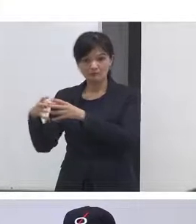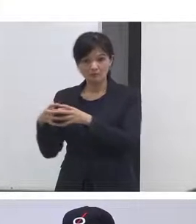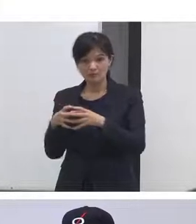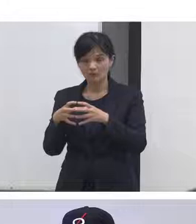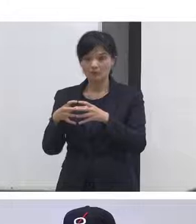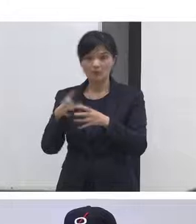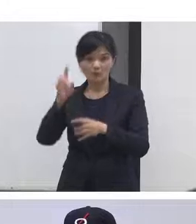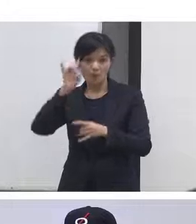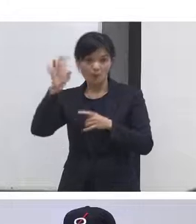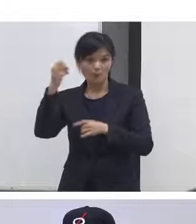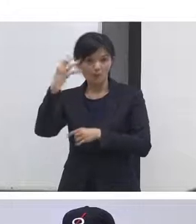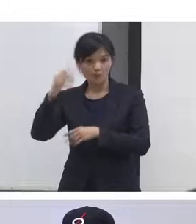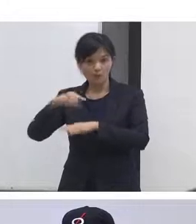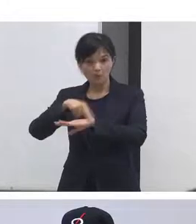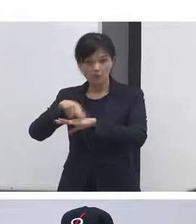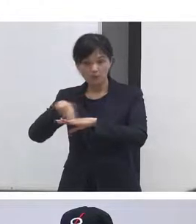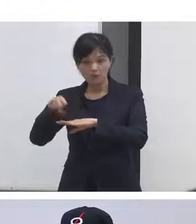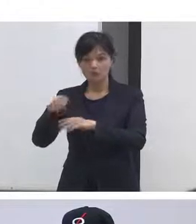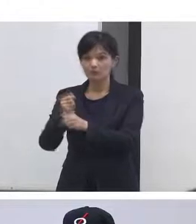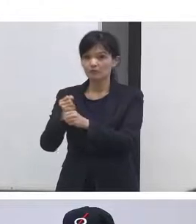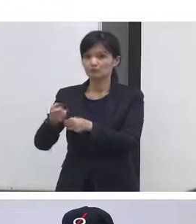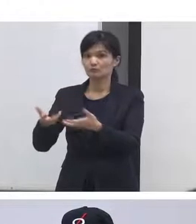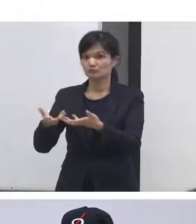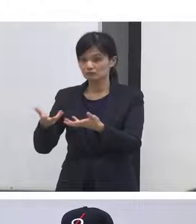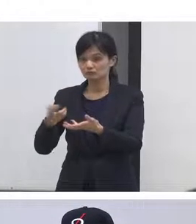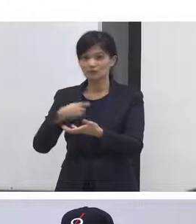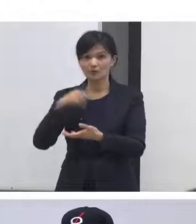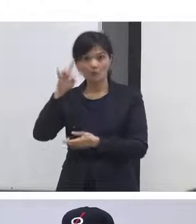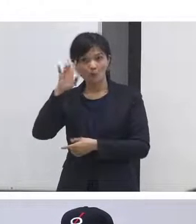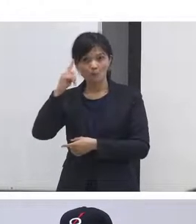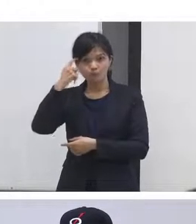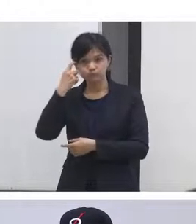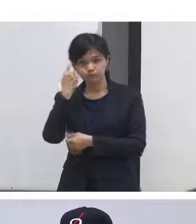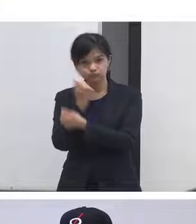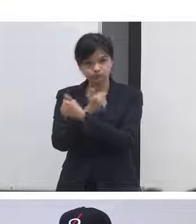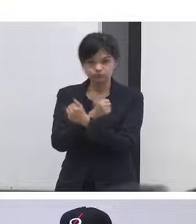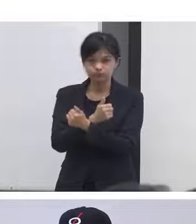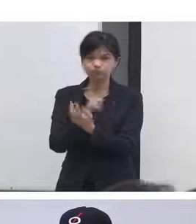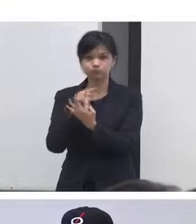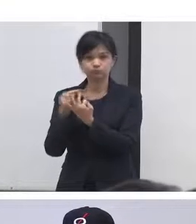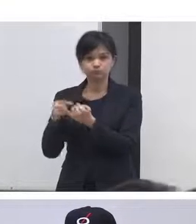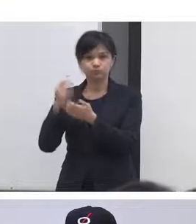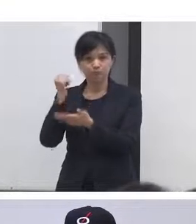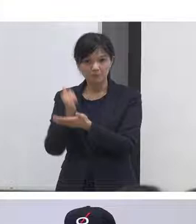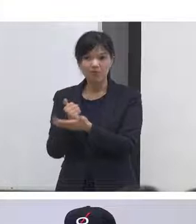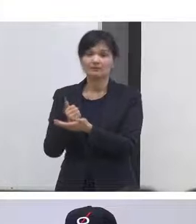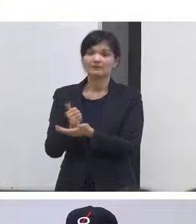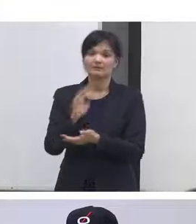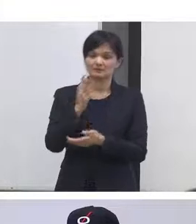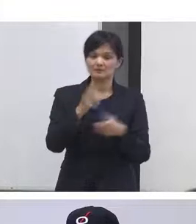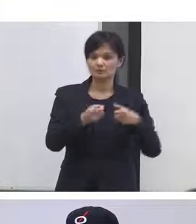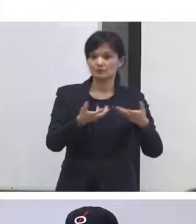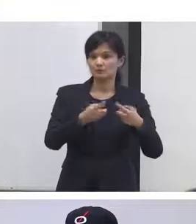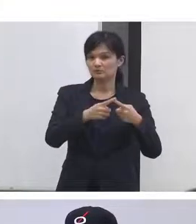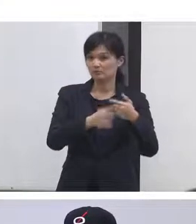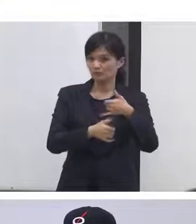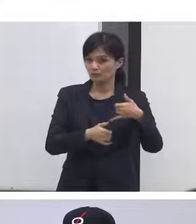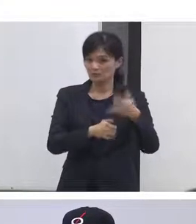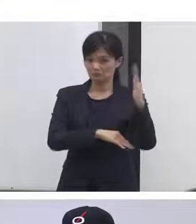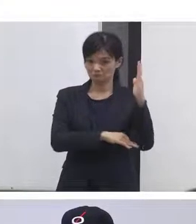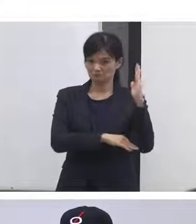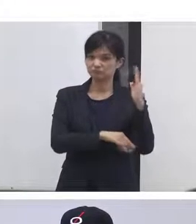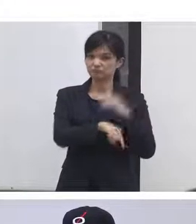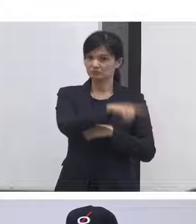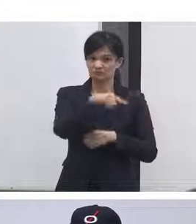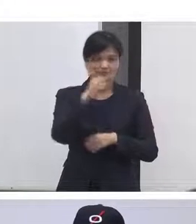间去思考了再去做我们的事情，所以我们可以把我们做的事情产生一个最大价值。但在公务体系里面，你几乎没有机会去做